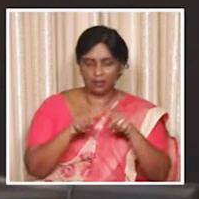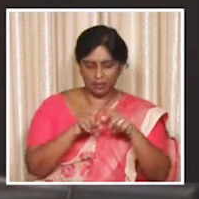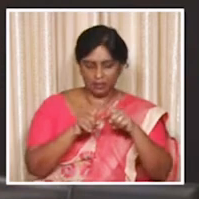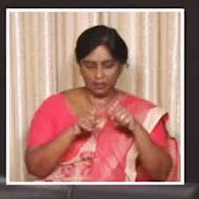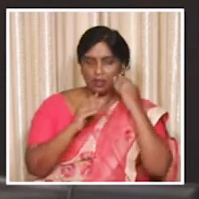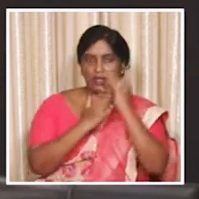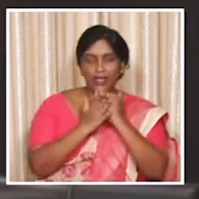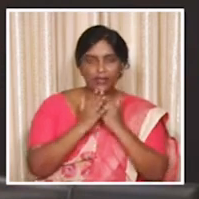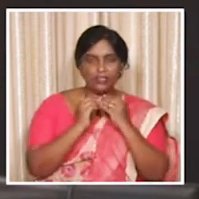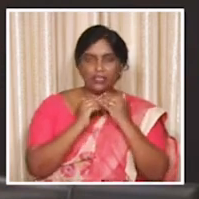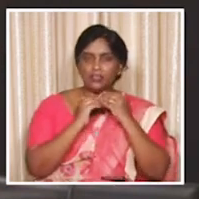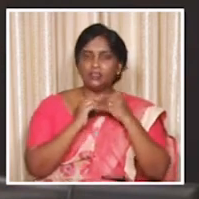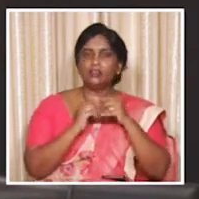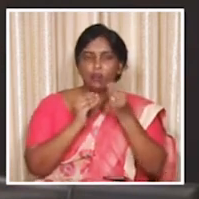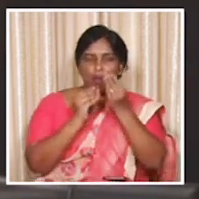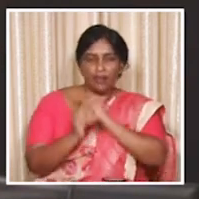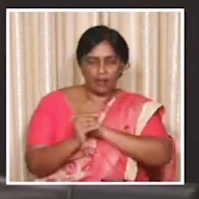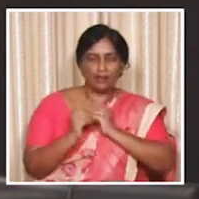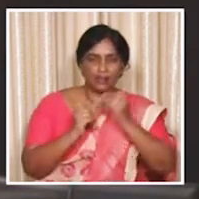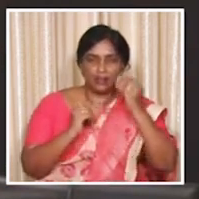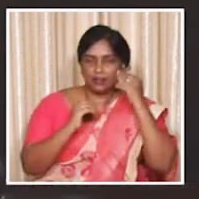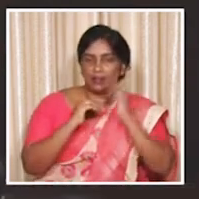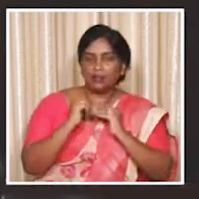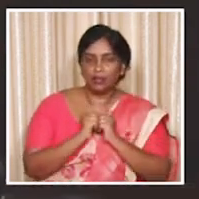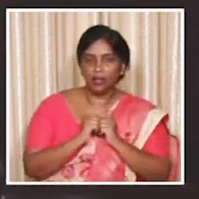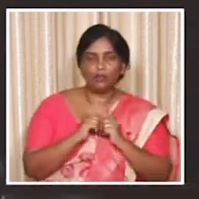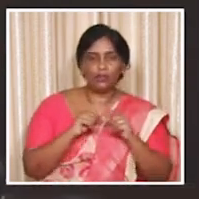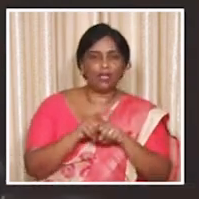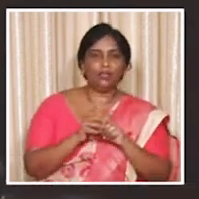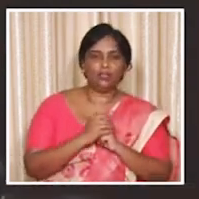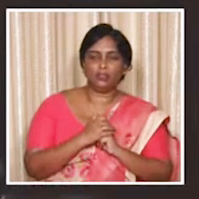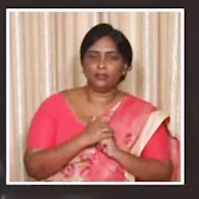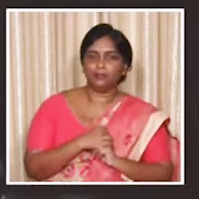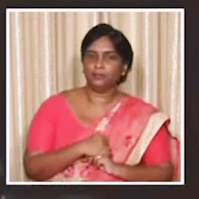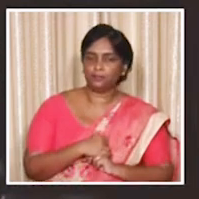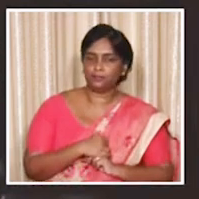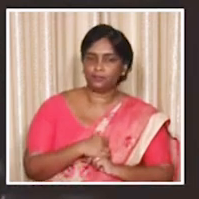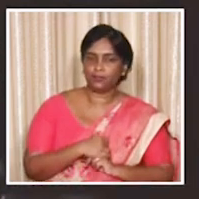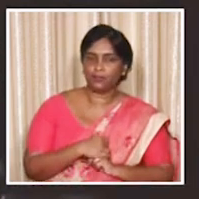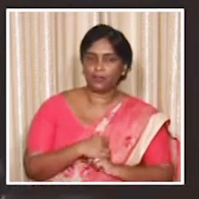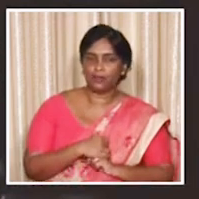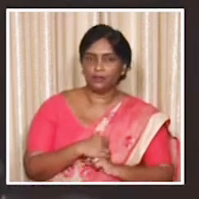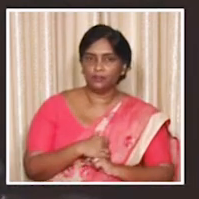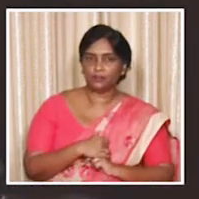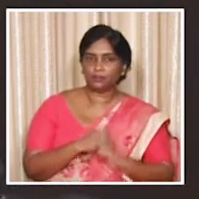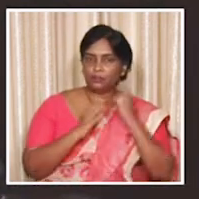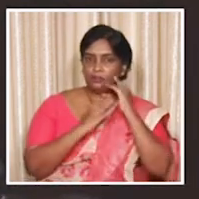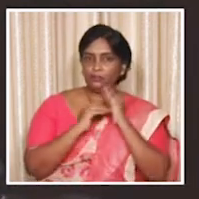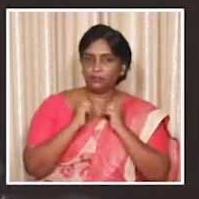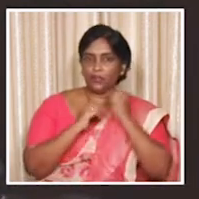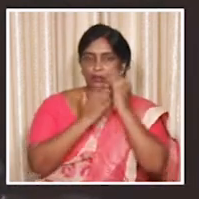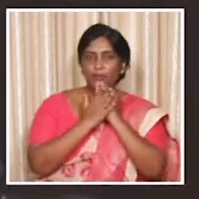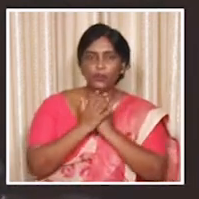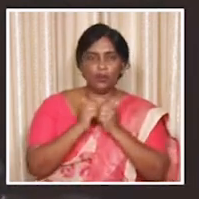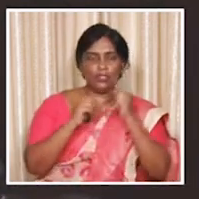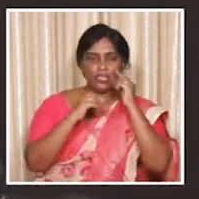ලබා දෙනවා. පොඩ්ඩක් ඉවසන්න වැඩේ හරියටම කරලා දෙනවා. හරි බොහොම ස්තුතියි. අන්ඩ්‍රයා පමෙත්තුම. නියෝජ්‍ය කතානායකතුමනි හැමතුමාගේ මට